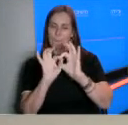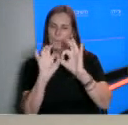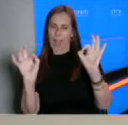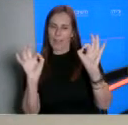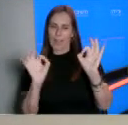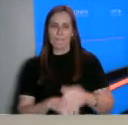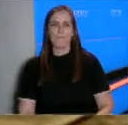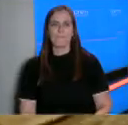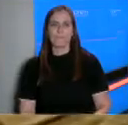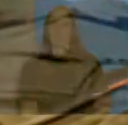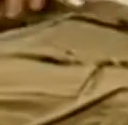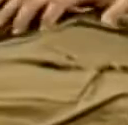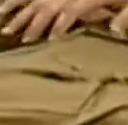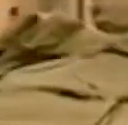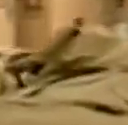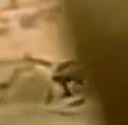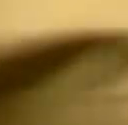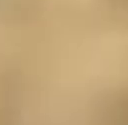צ'יק, ומתחילים.